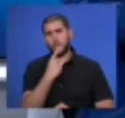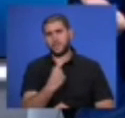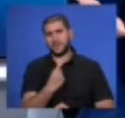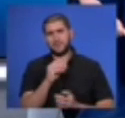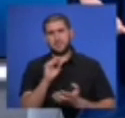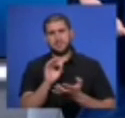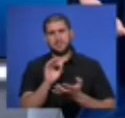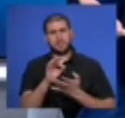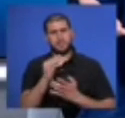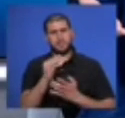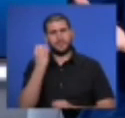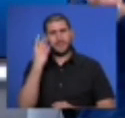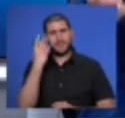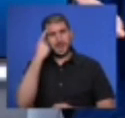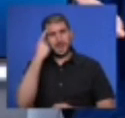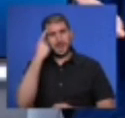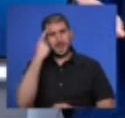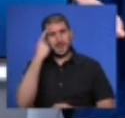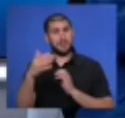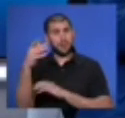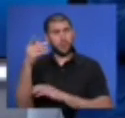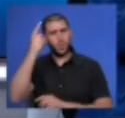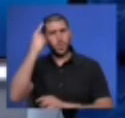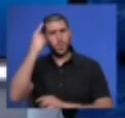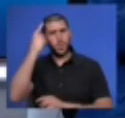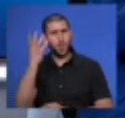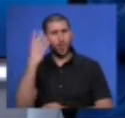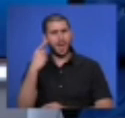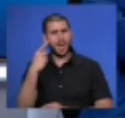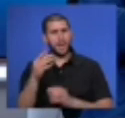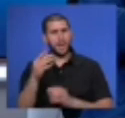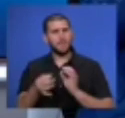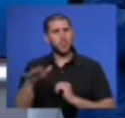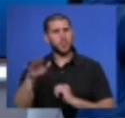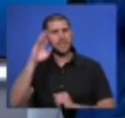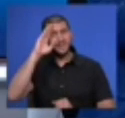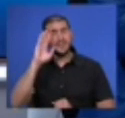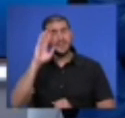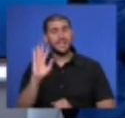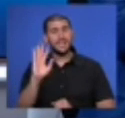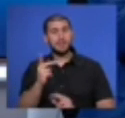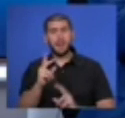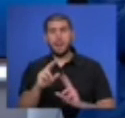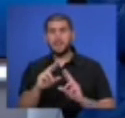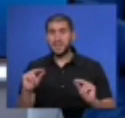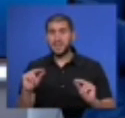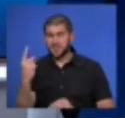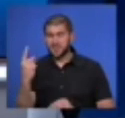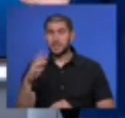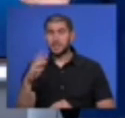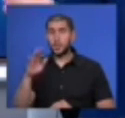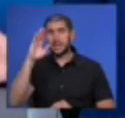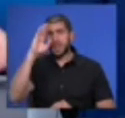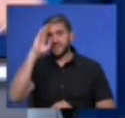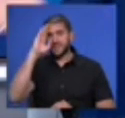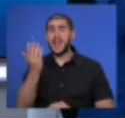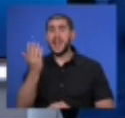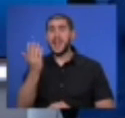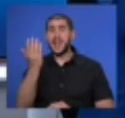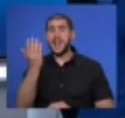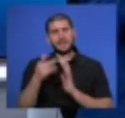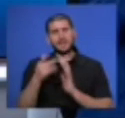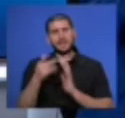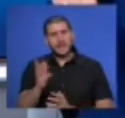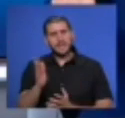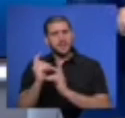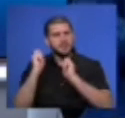נודע לפרקליט המדינה, הוא יודע שהוא היה בפרקליטות מחוז חיפה, ואם המדליפים הם במחוז חיפה, אז לפני החקירה צריך להעביר את זה